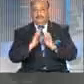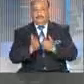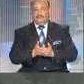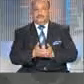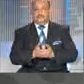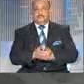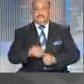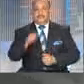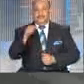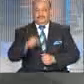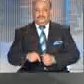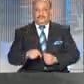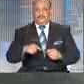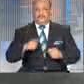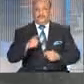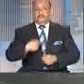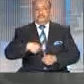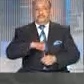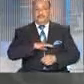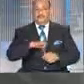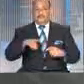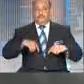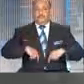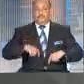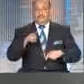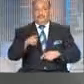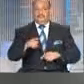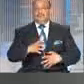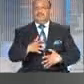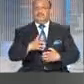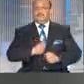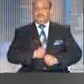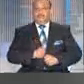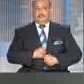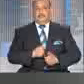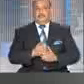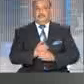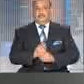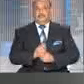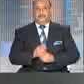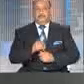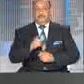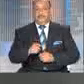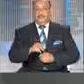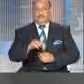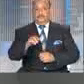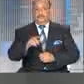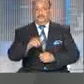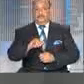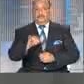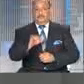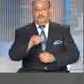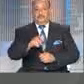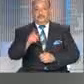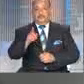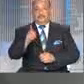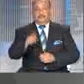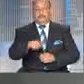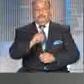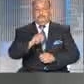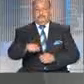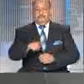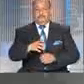بالتسوية، تمكين كافة الأعوان من التغطية الاجتماعية اللي هي هذه استحقاق ثوري، الإسراع بالتسميات في الخطط